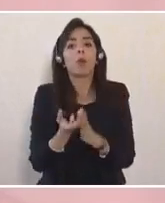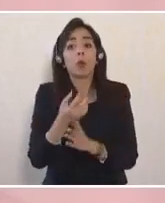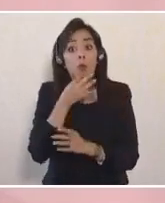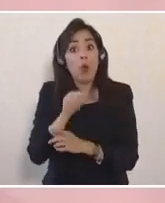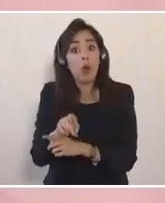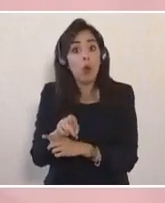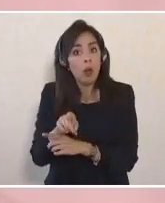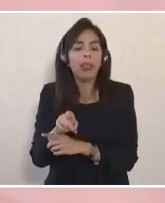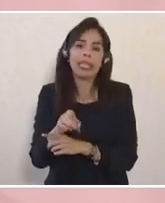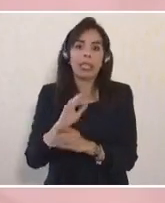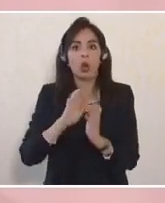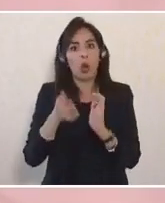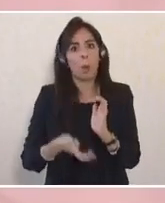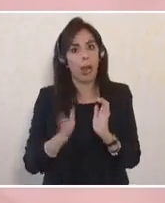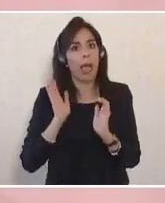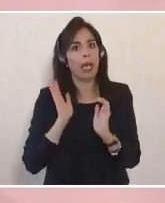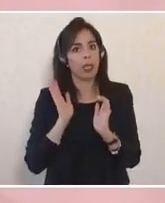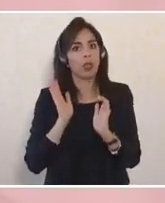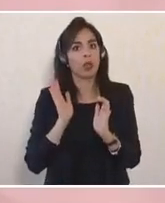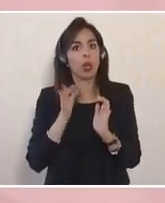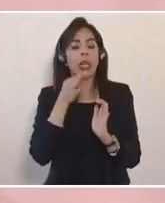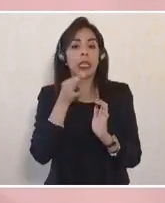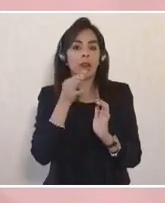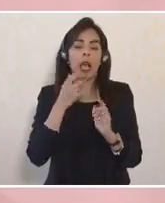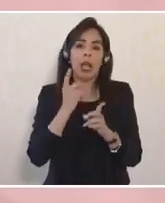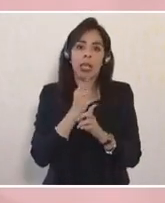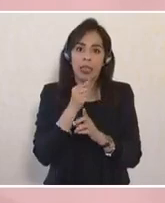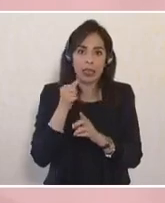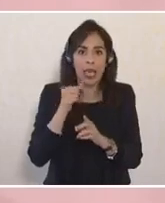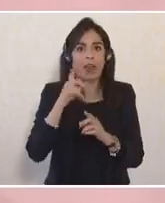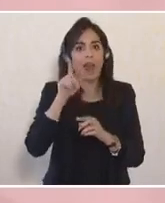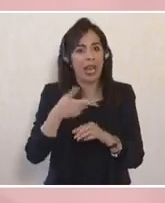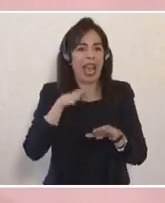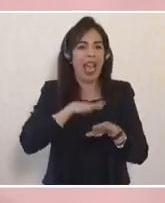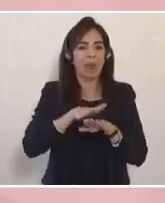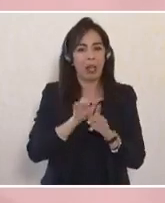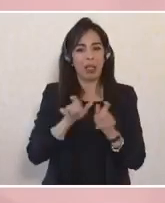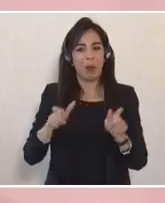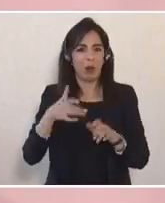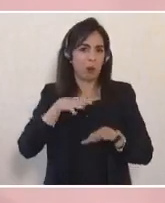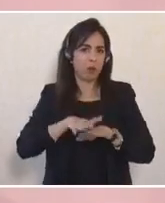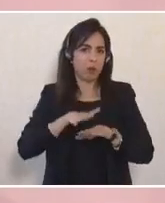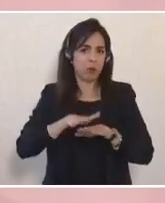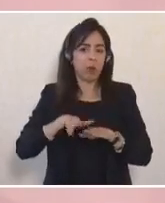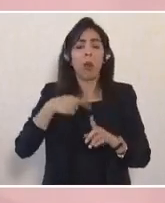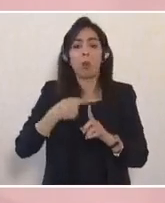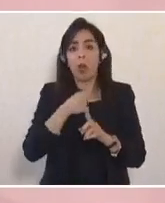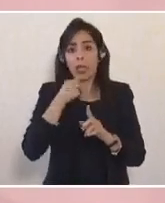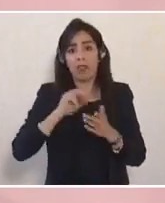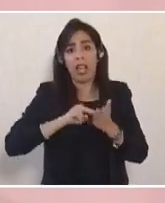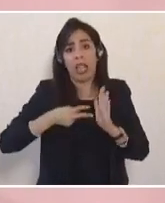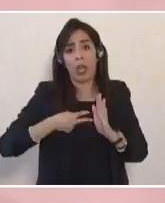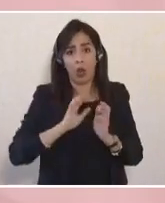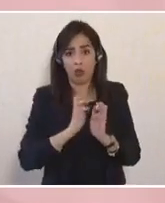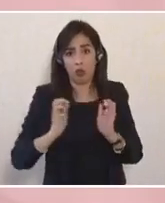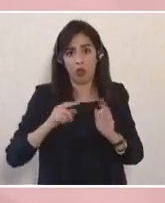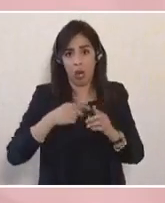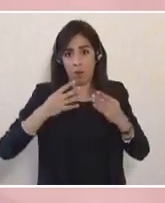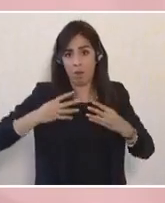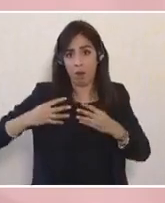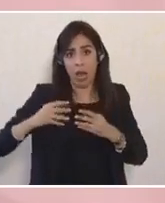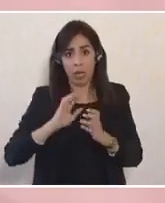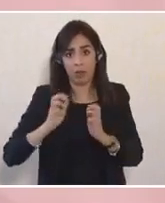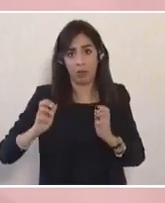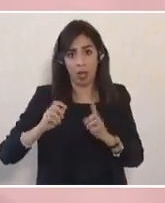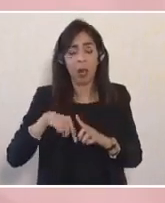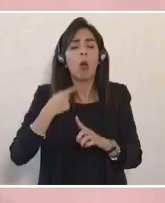quindi occorre anche un trasferimento di tecnologia e di esperienza. Poi ci sono altre cose come per esempio la sospensione